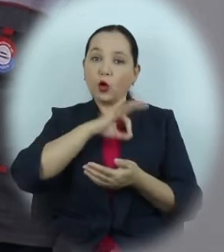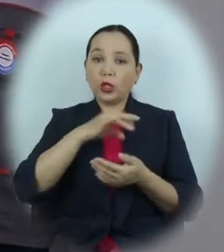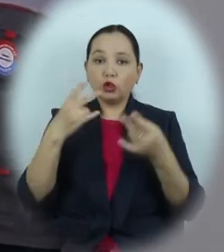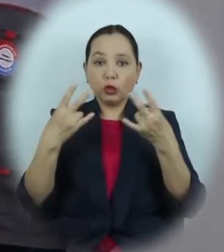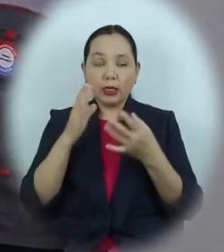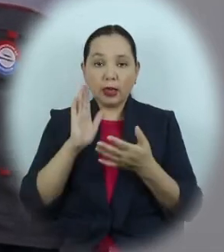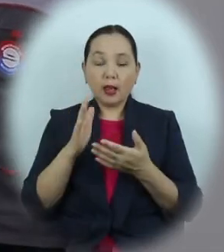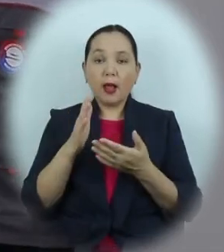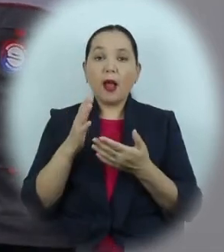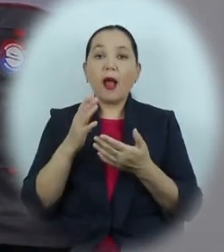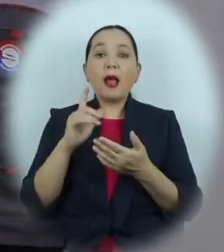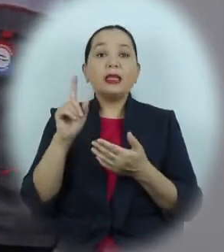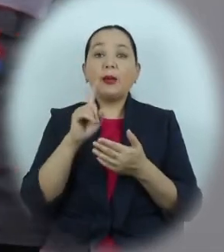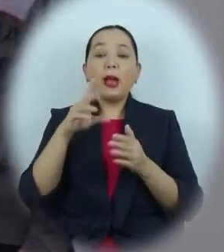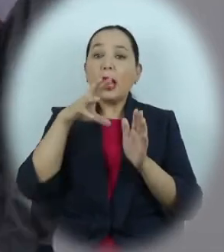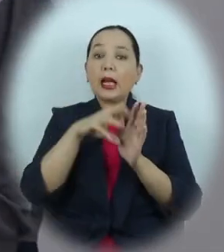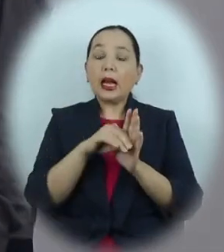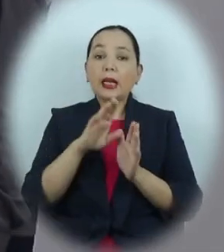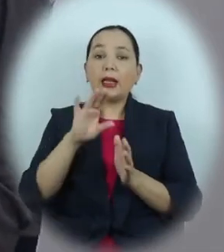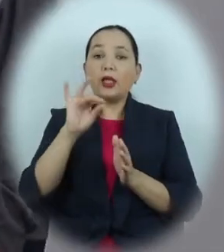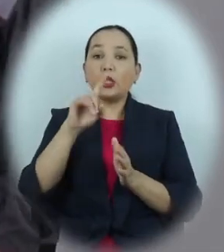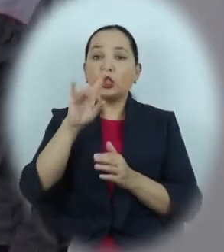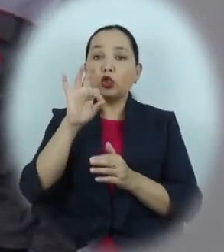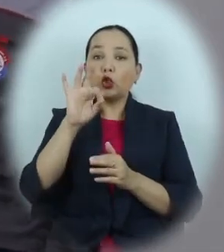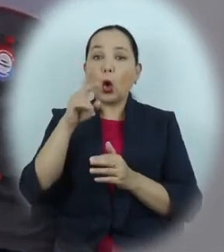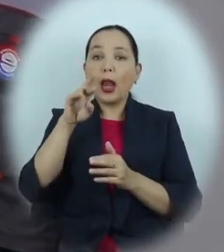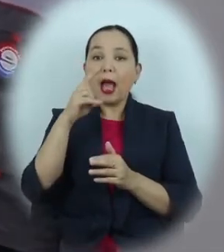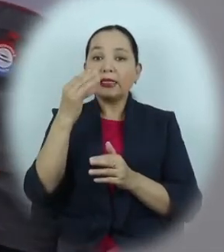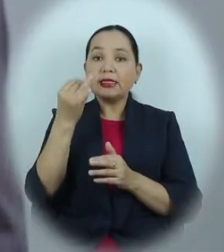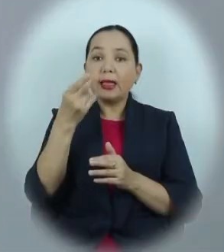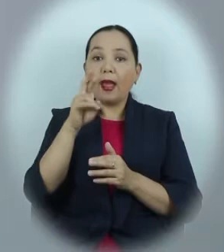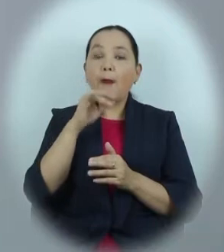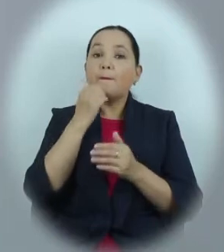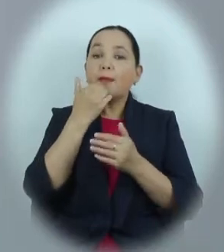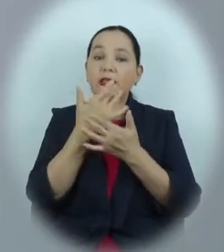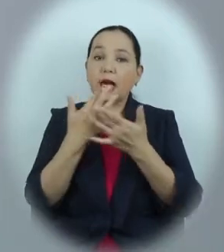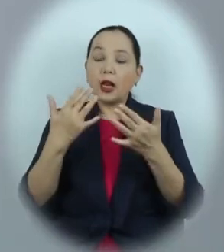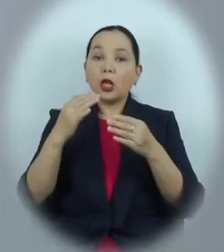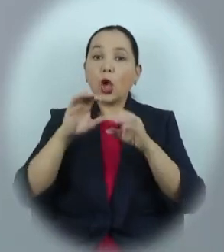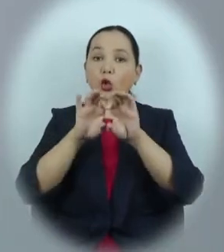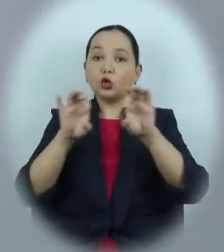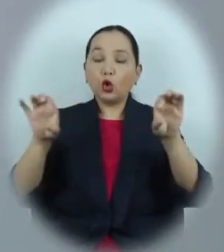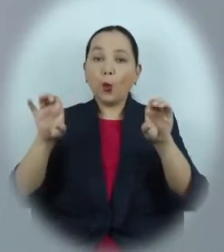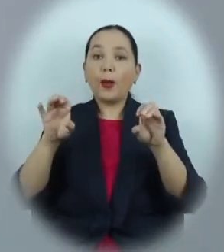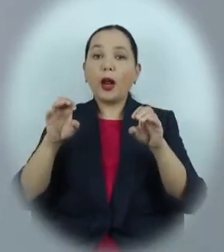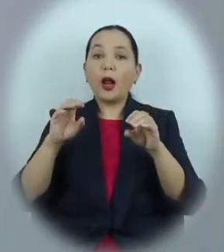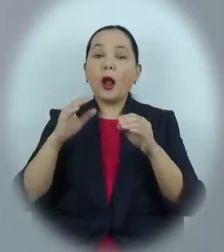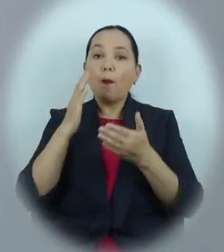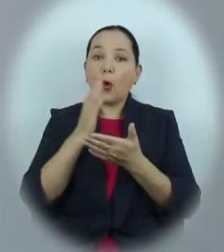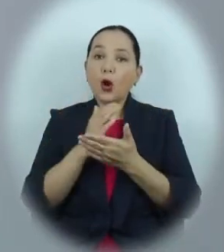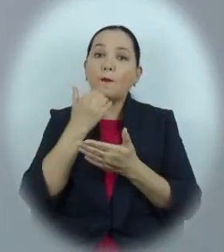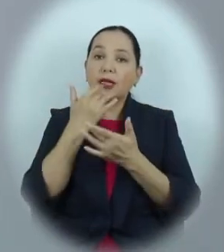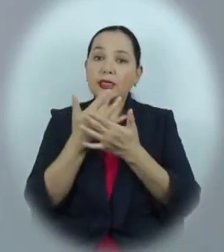bo'ladi. Izolyatsiya materiallarimizga nimalar kiradi? Izolyatsiya materiallarimizga asosan mana turbani ustiga qoplanadigan izolyatsiya materiallarimiz